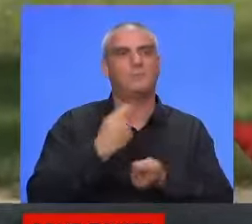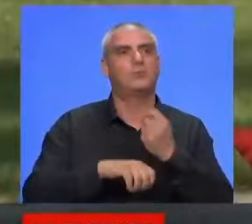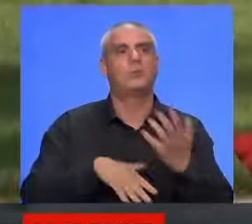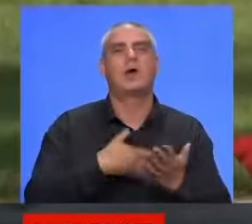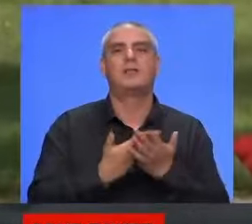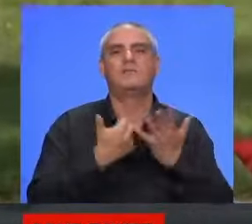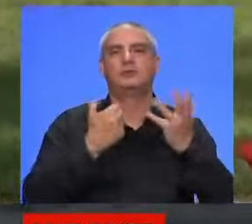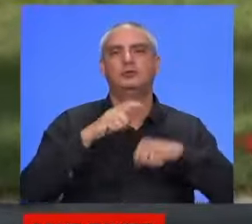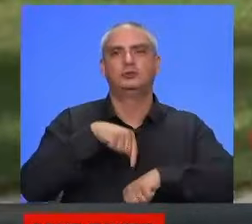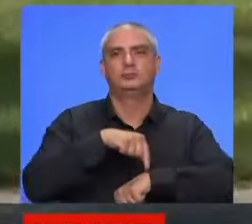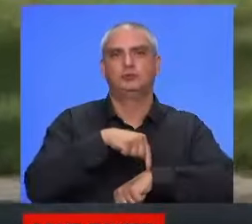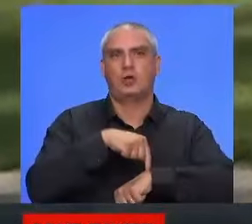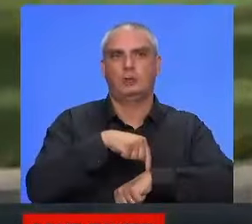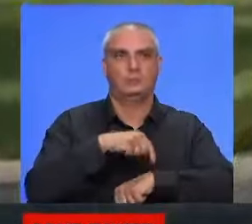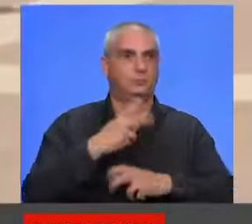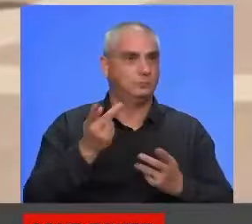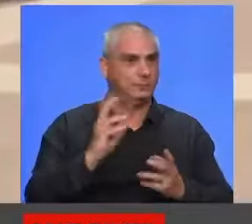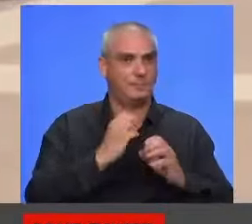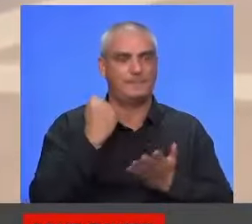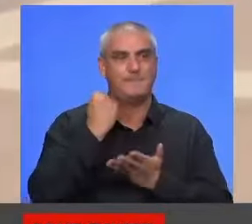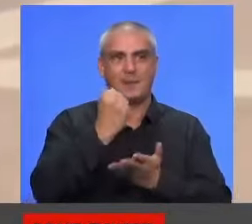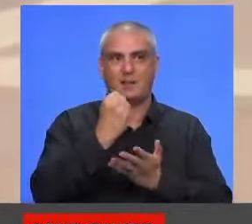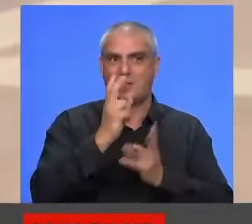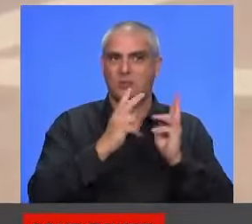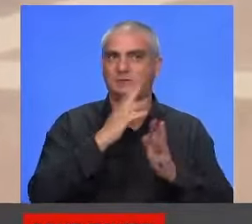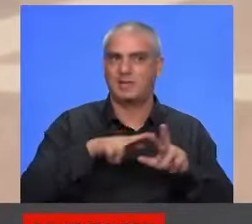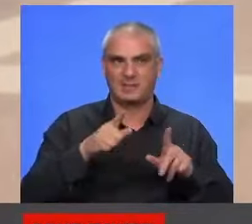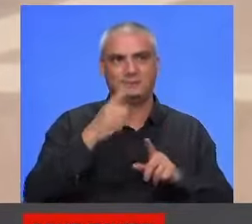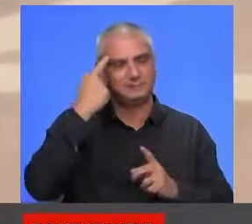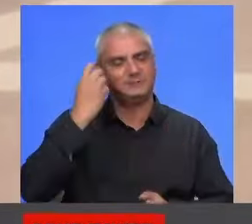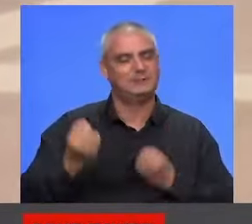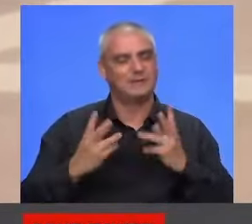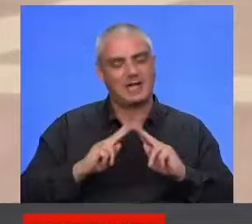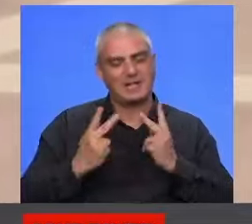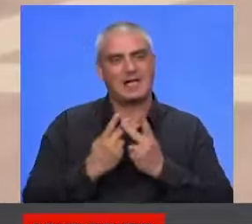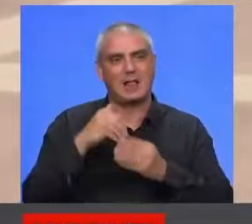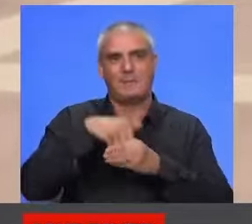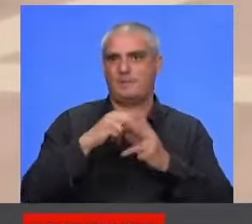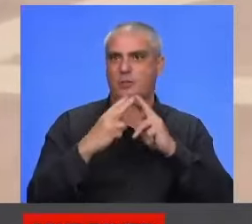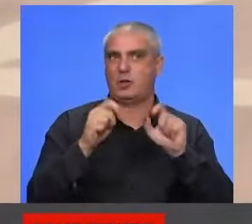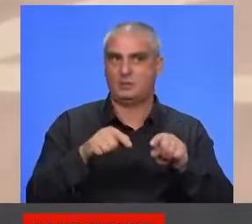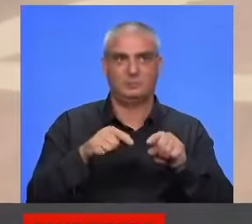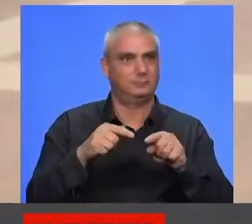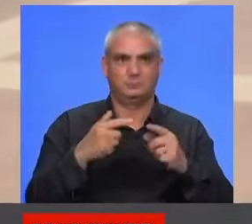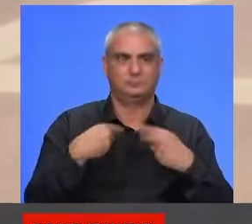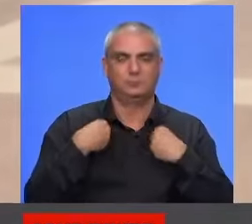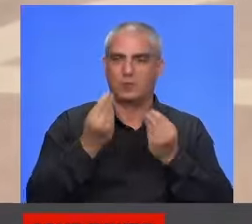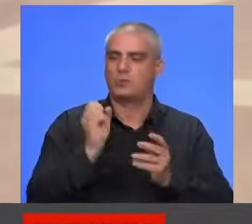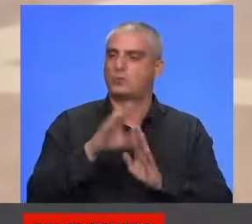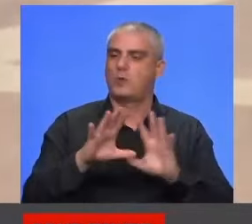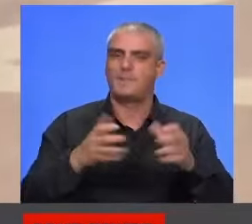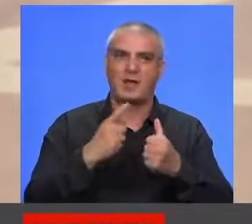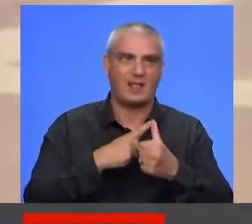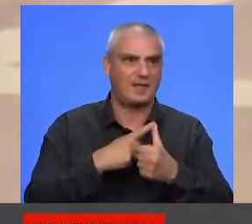לפחות 60 שעות. מלגה של תוצרת הארץ, שזה בעצם יצירת קהילה בתוך העיר, שנותנת בין אם זה תרומה לחברה, בין אם